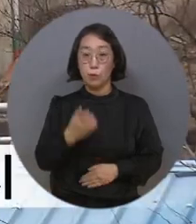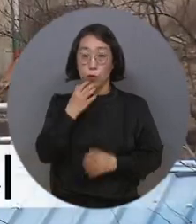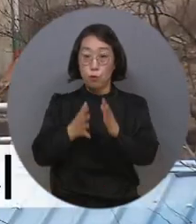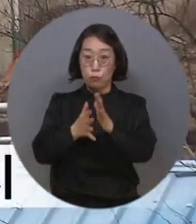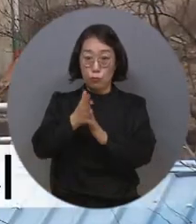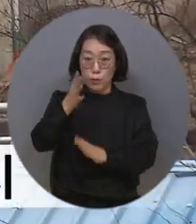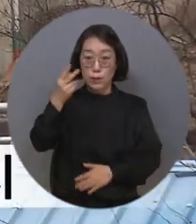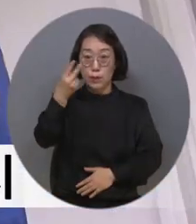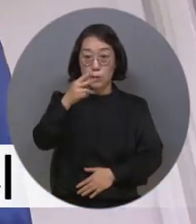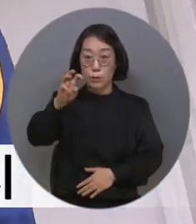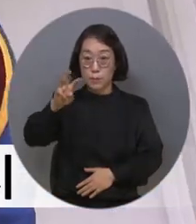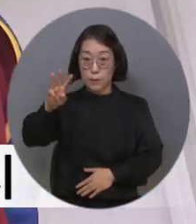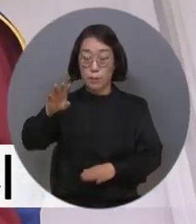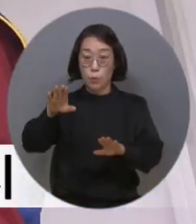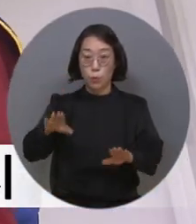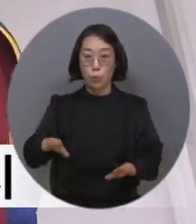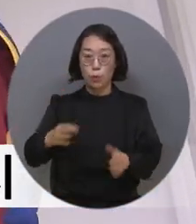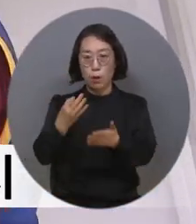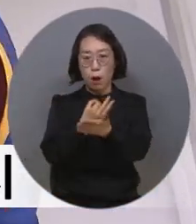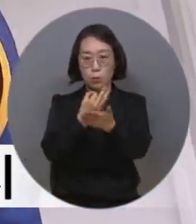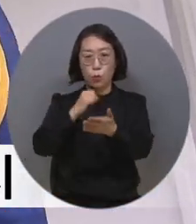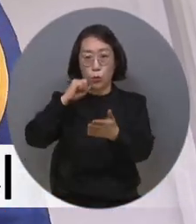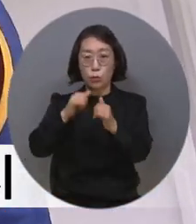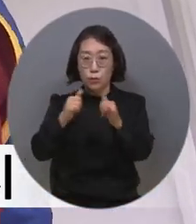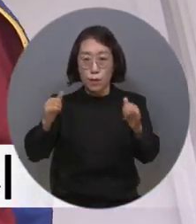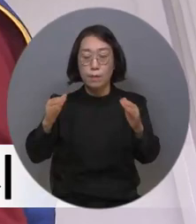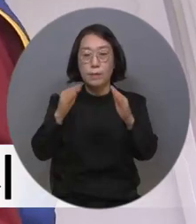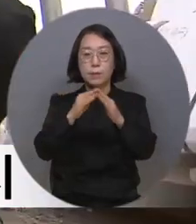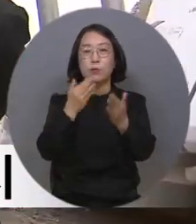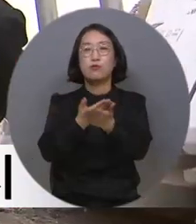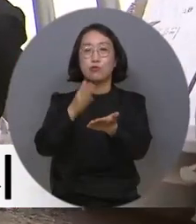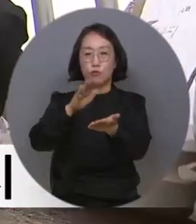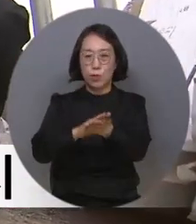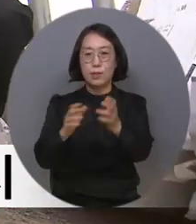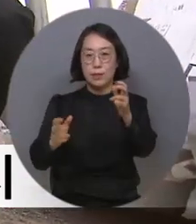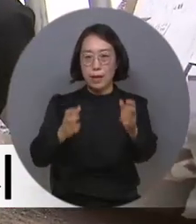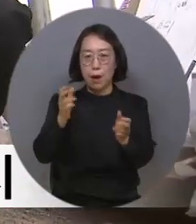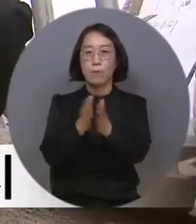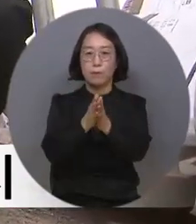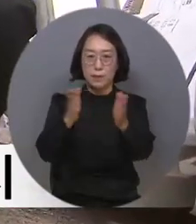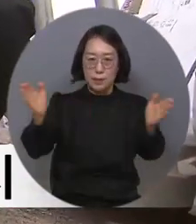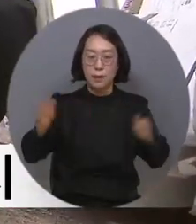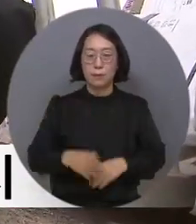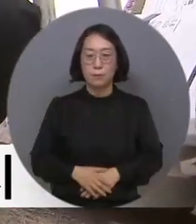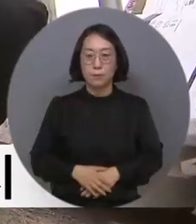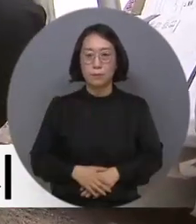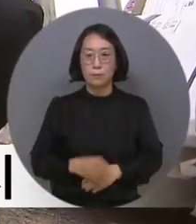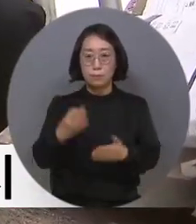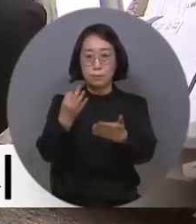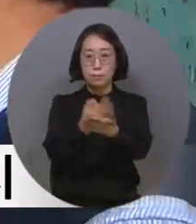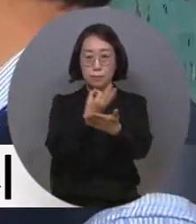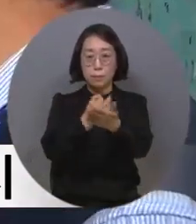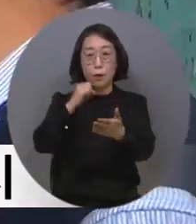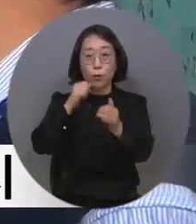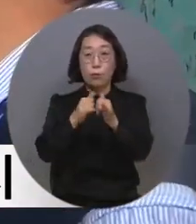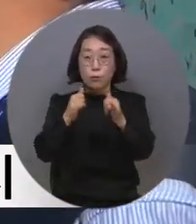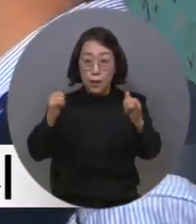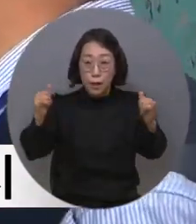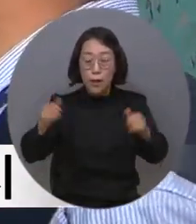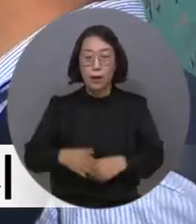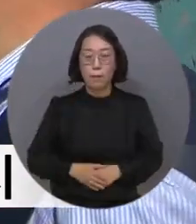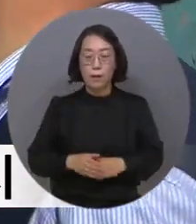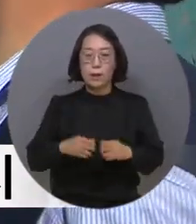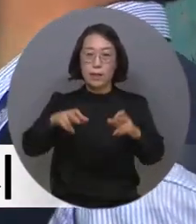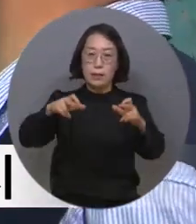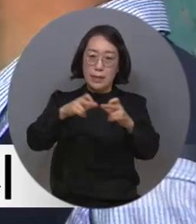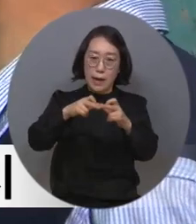서울시는 2023년 저소득장애인 주거편의 지원 집수리 사업을 추진합니다. 저소득장애인 집수리 사업은 장애